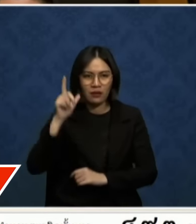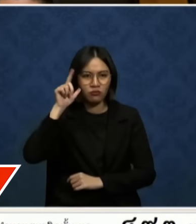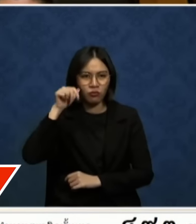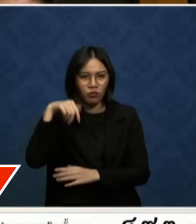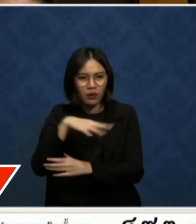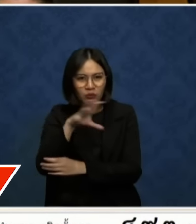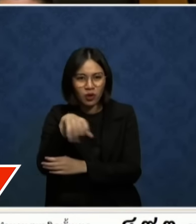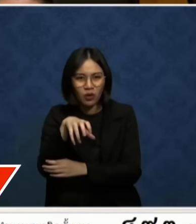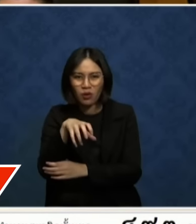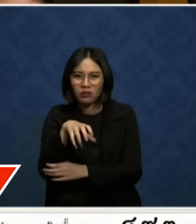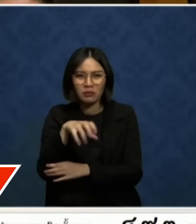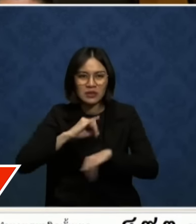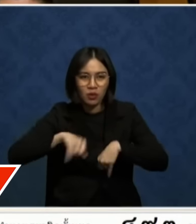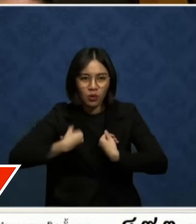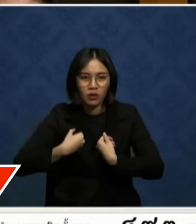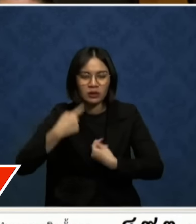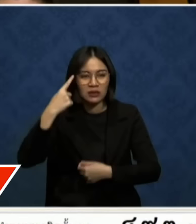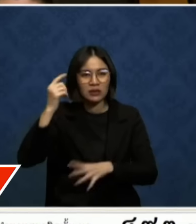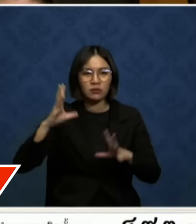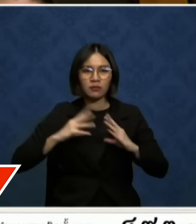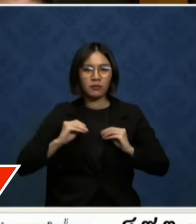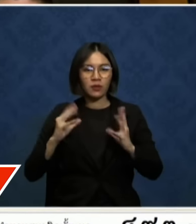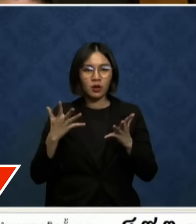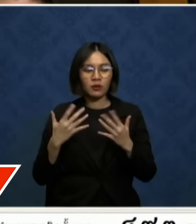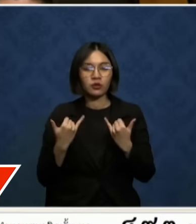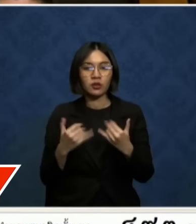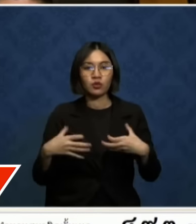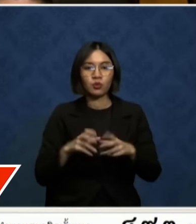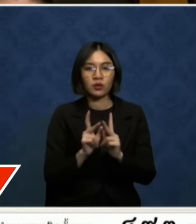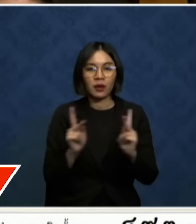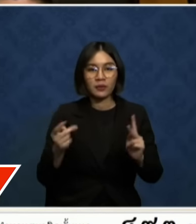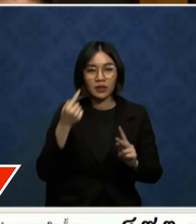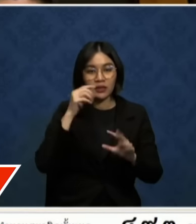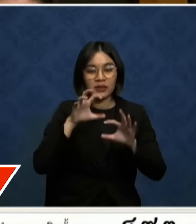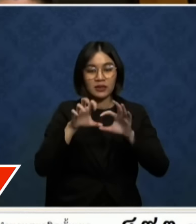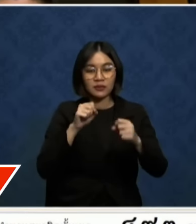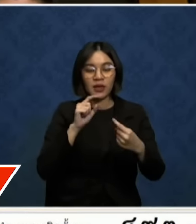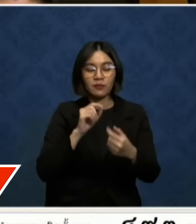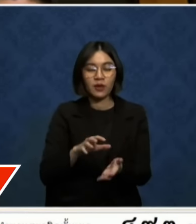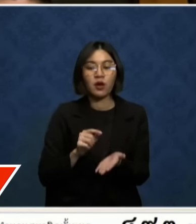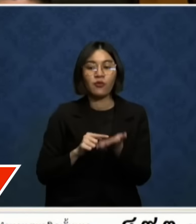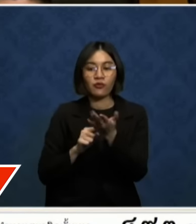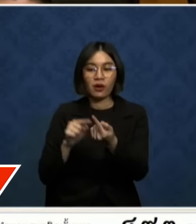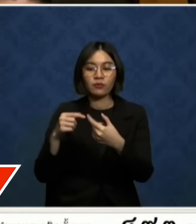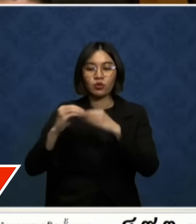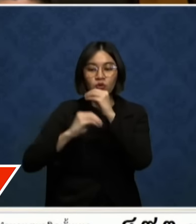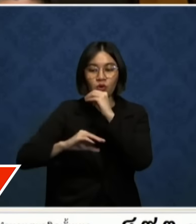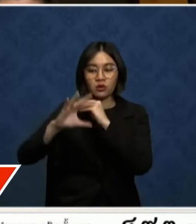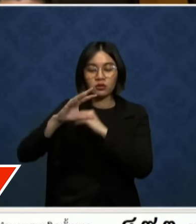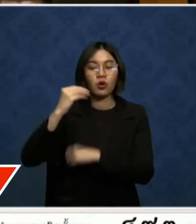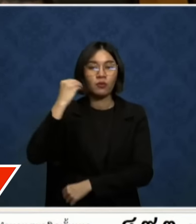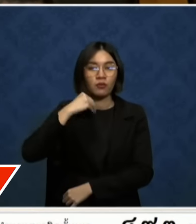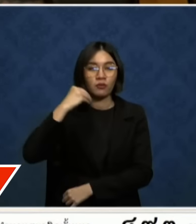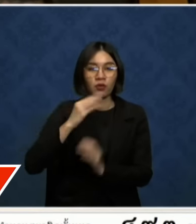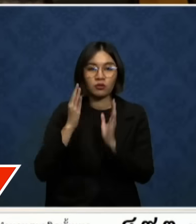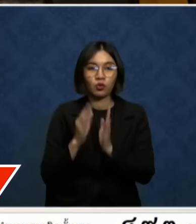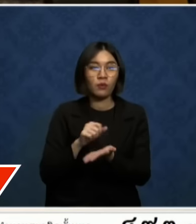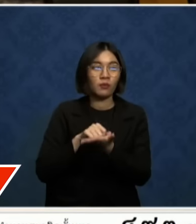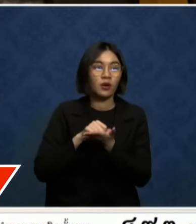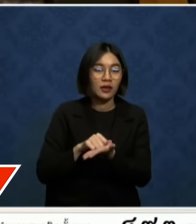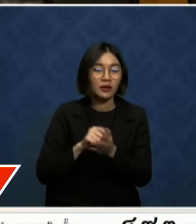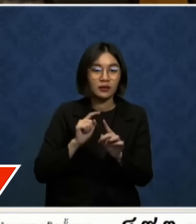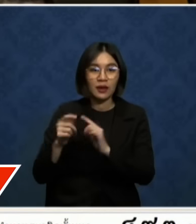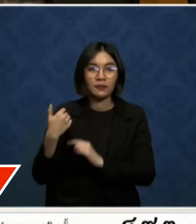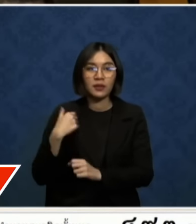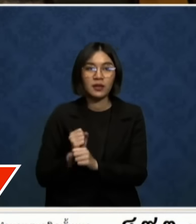ที่ยอมรับไม่ได้นะครับทางกรรมธิการเราเลยให้ข้อสังเกตนะครับไปยังกสทช.นะครับหลายครั้งนะครับแล้วก็รวมไปถึงผู้ให้บริการนะครับไม่ว่าจ